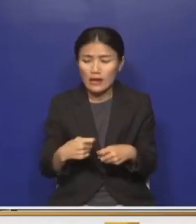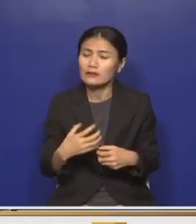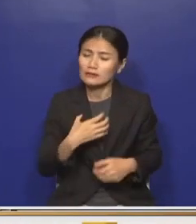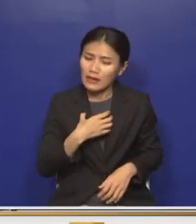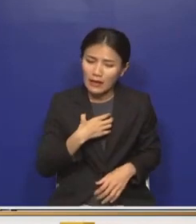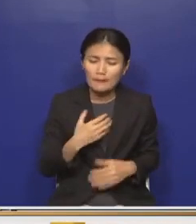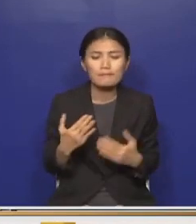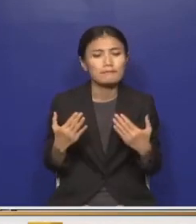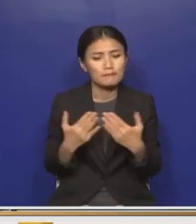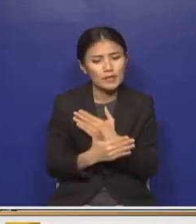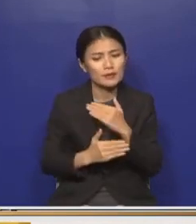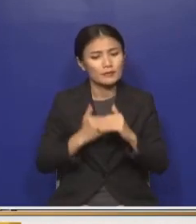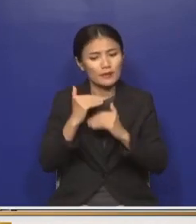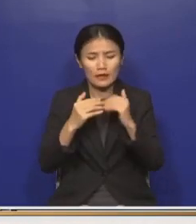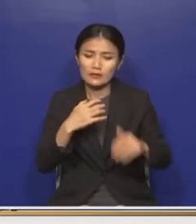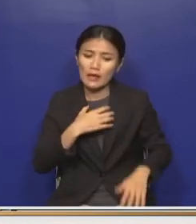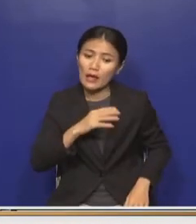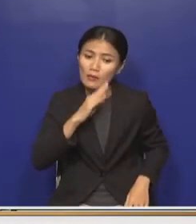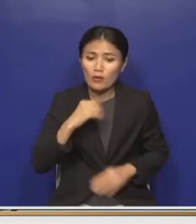พวก